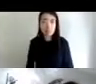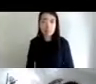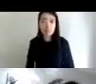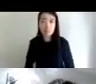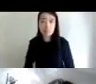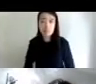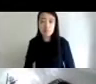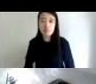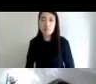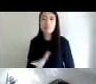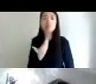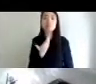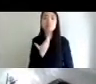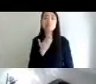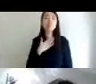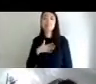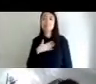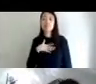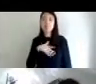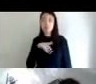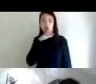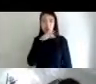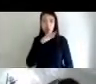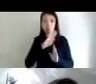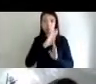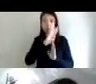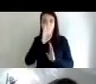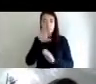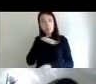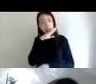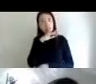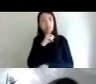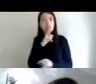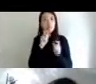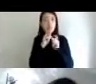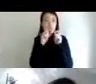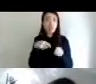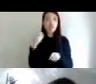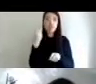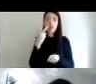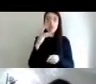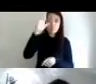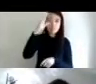友，那不要緊，如果你之後有問題都可以再問的。